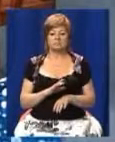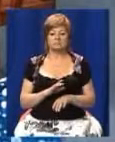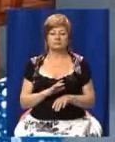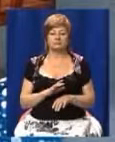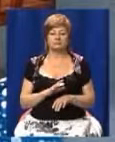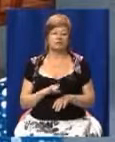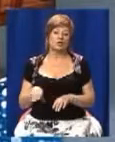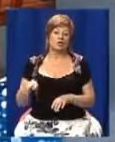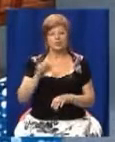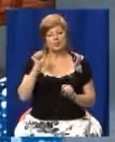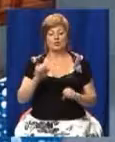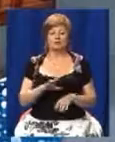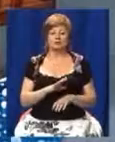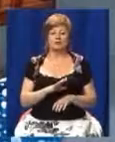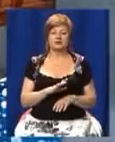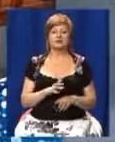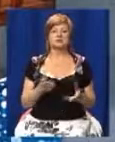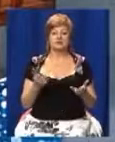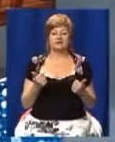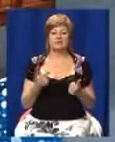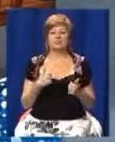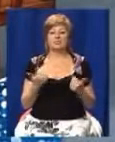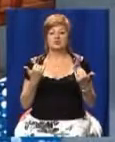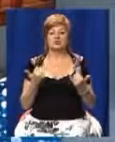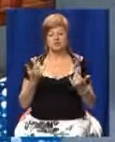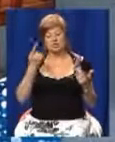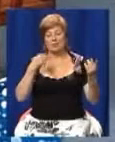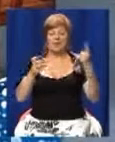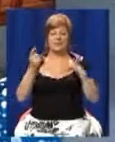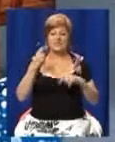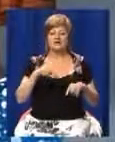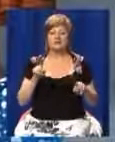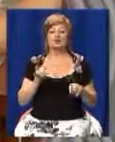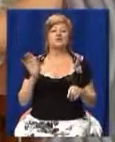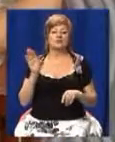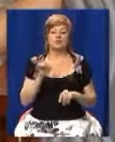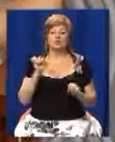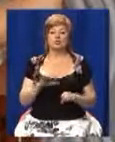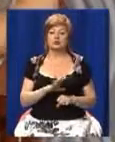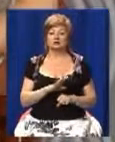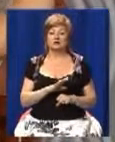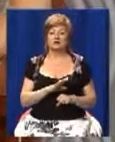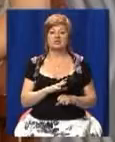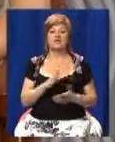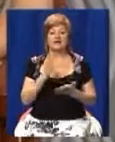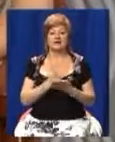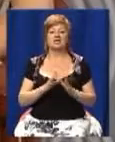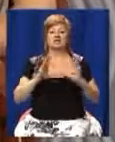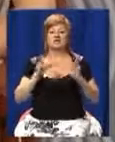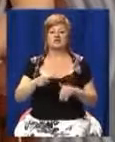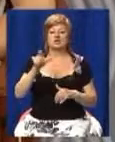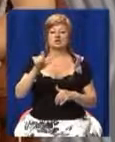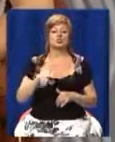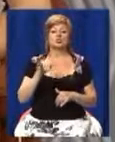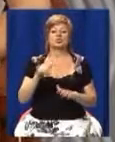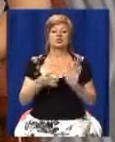все может быть. Правда, мы зараз ось так пофантазуємо, що все може бути. А як думаєш, є в світі людина, у якої